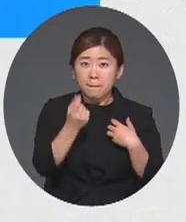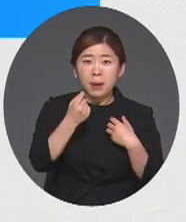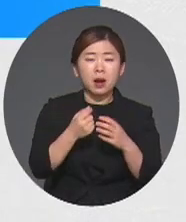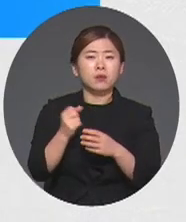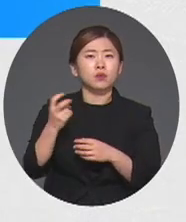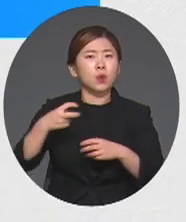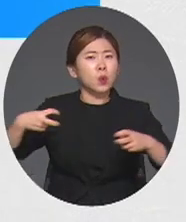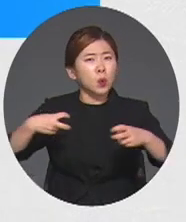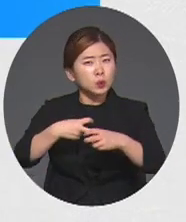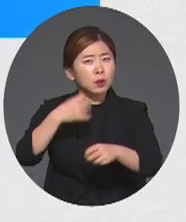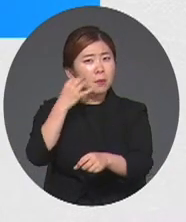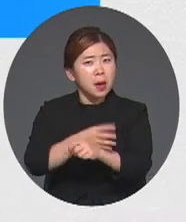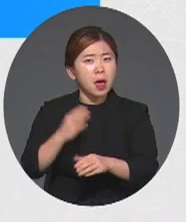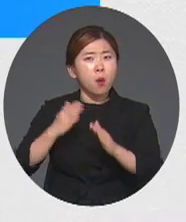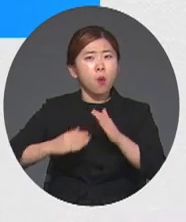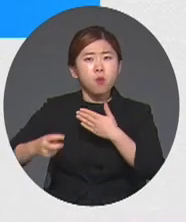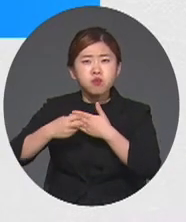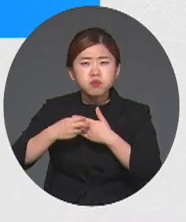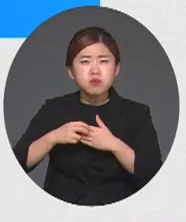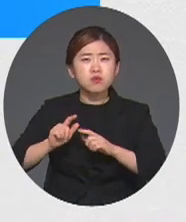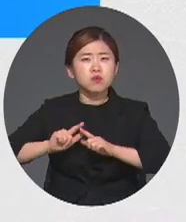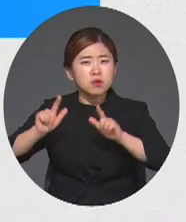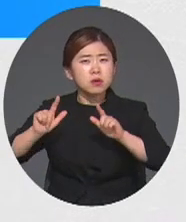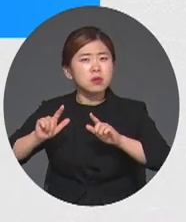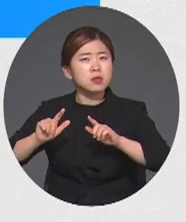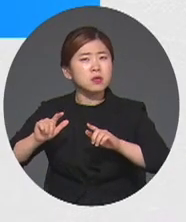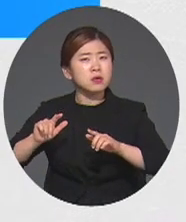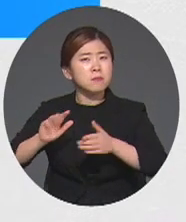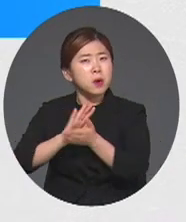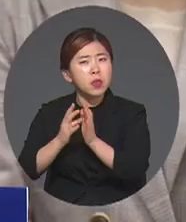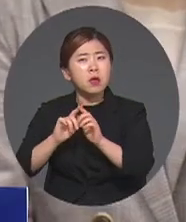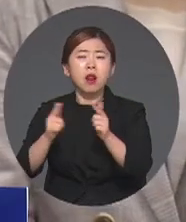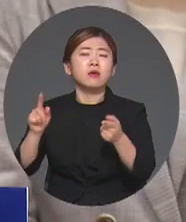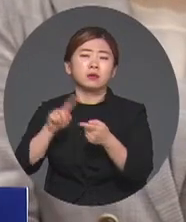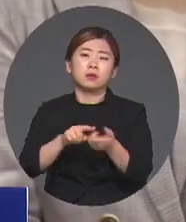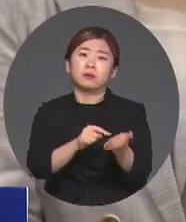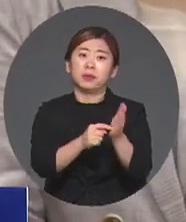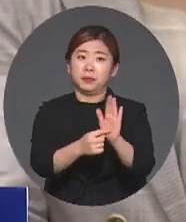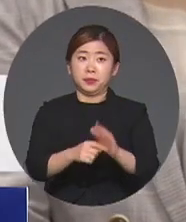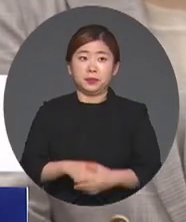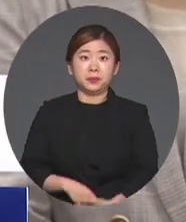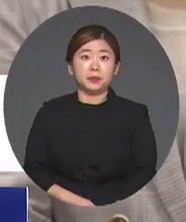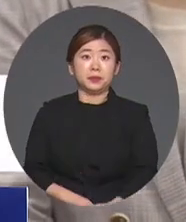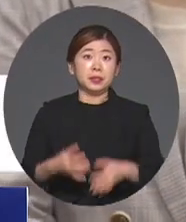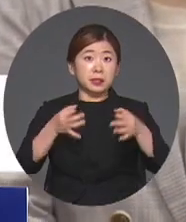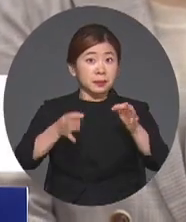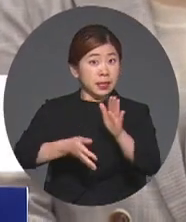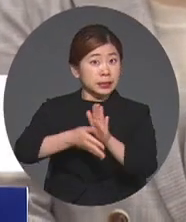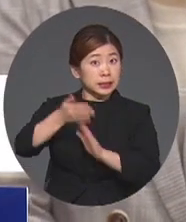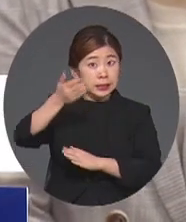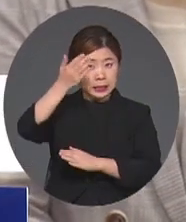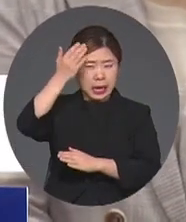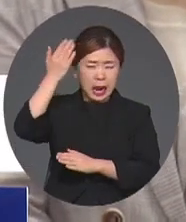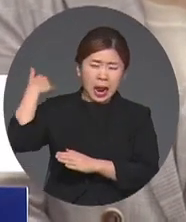구축, 공공의료 확충, 기후변화 대응을 제시했습니다. 김해 씨가 오래전부터